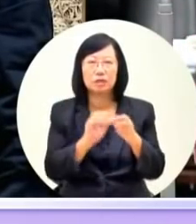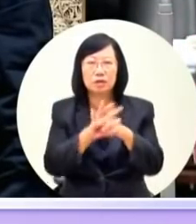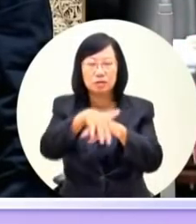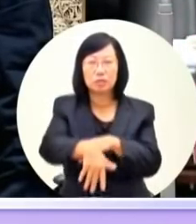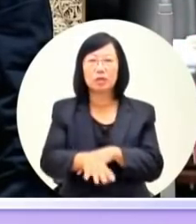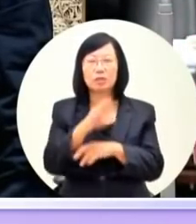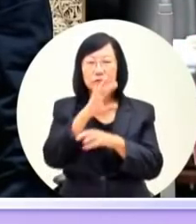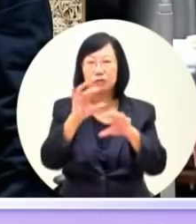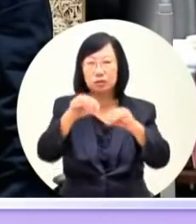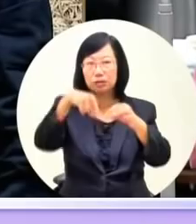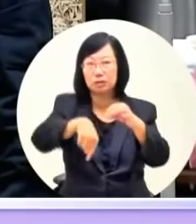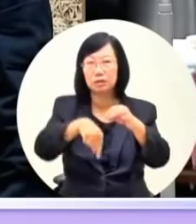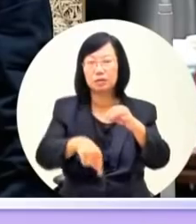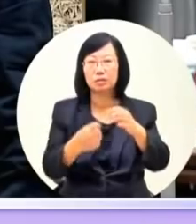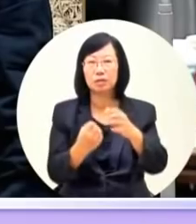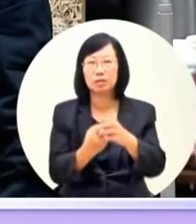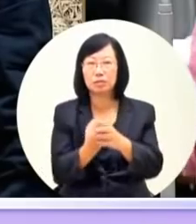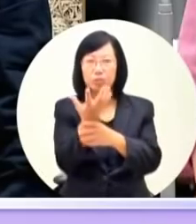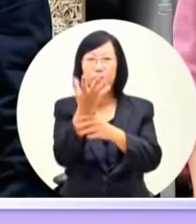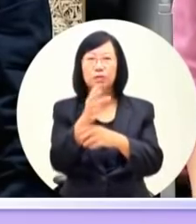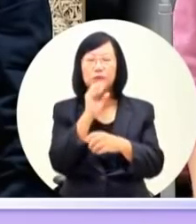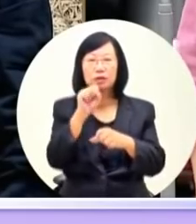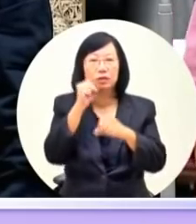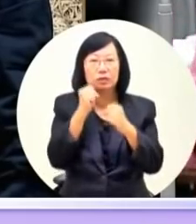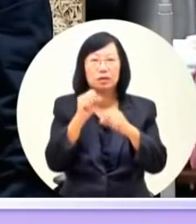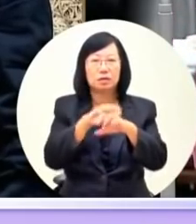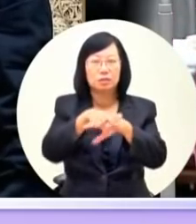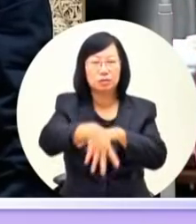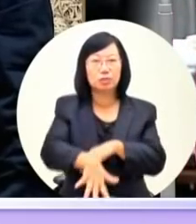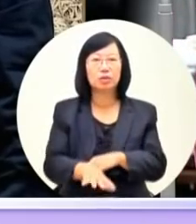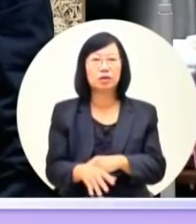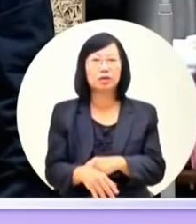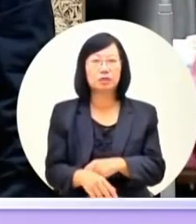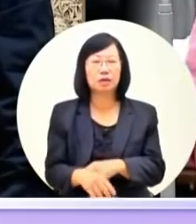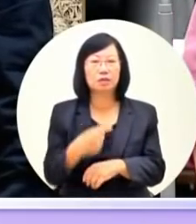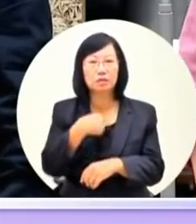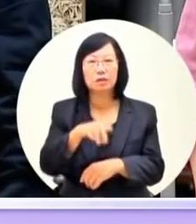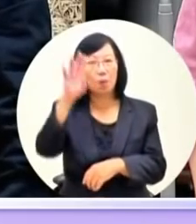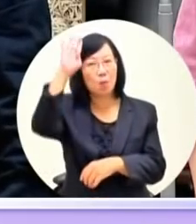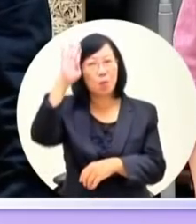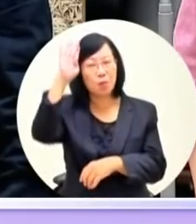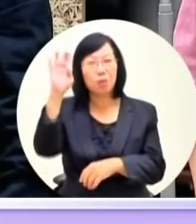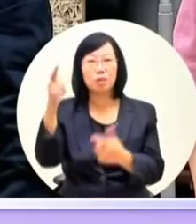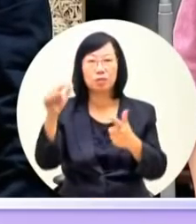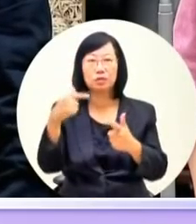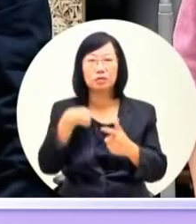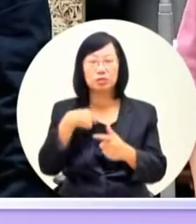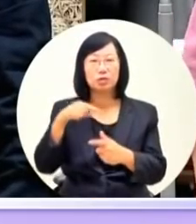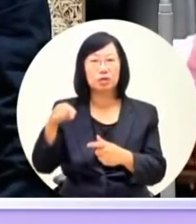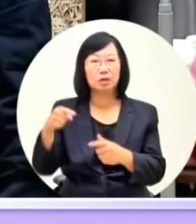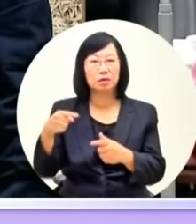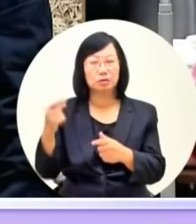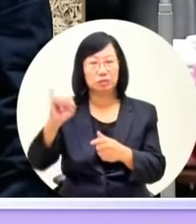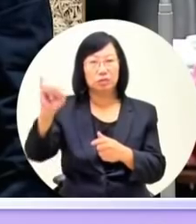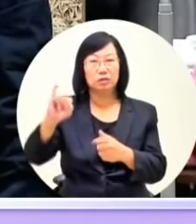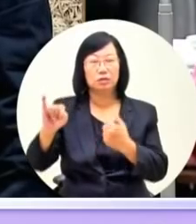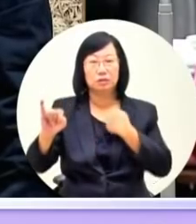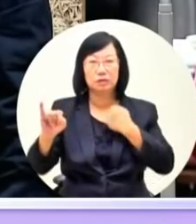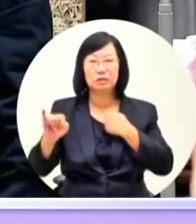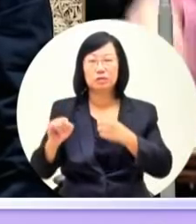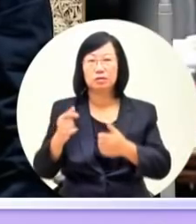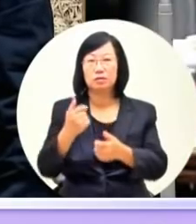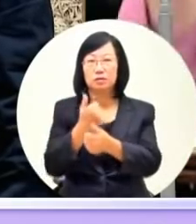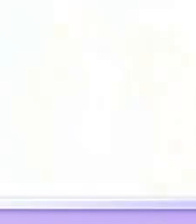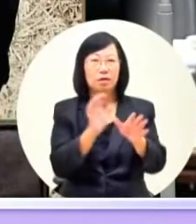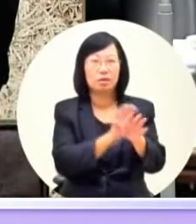公宅没有，然后现在正在租最新的公宅，它的无障碍到底能不能够做？结果发现通通不是这